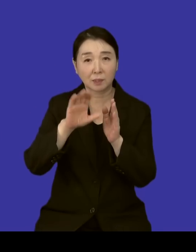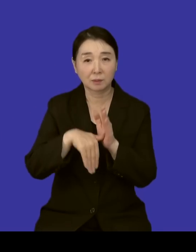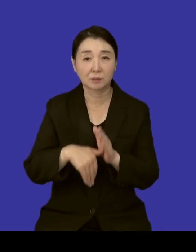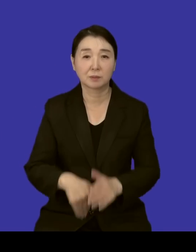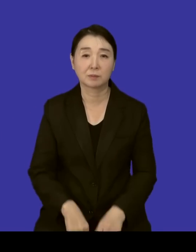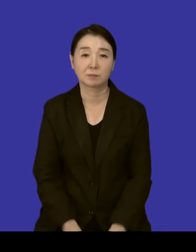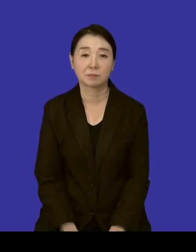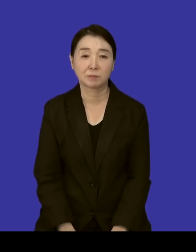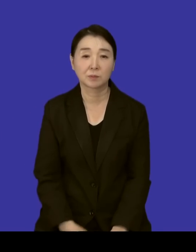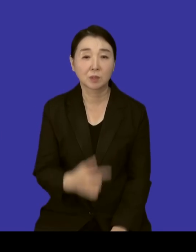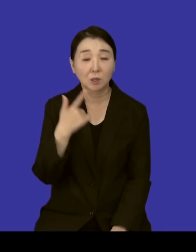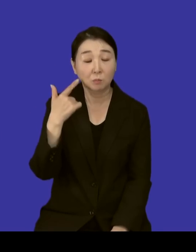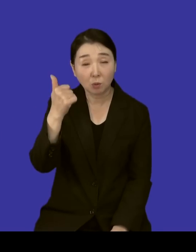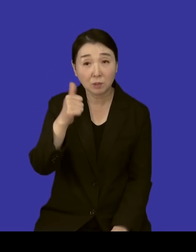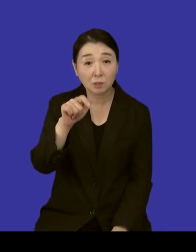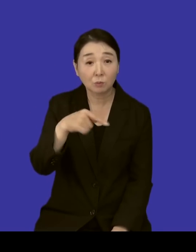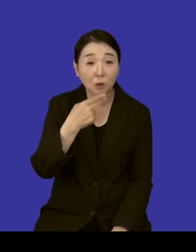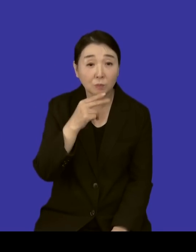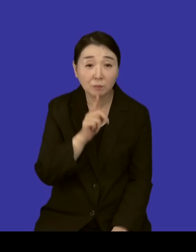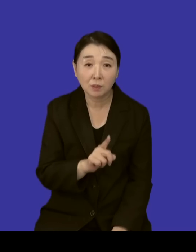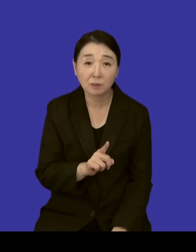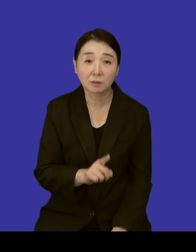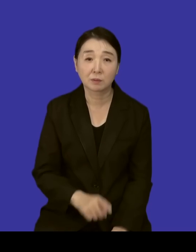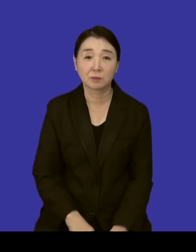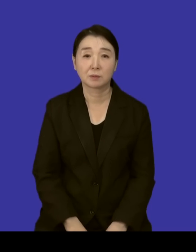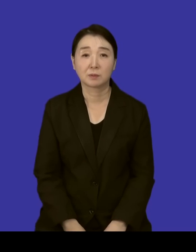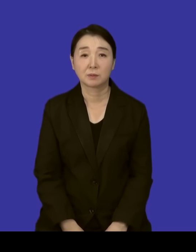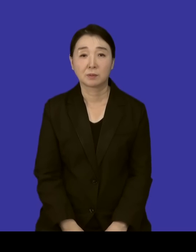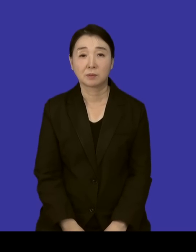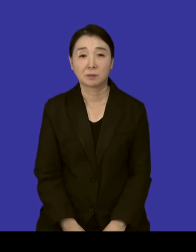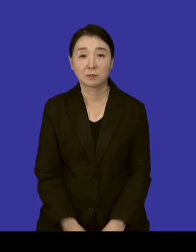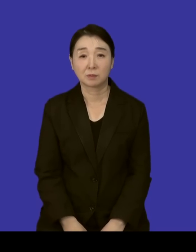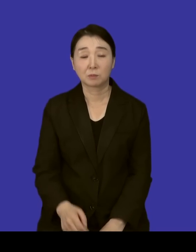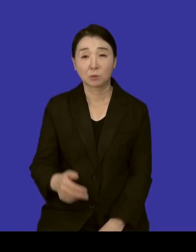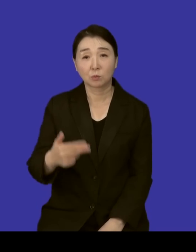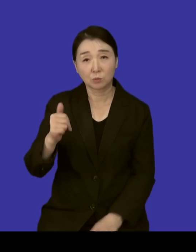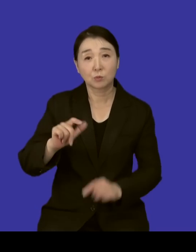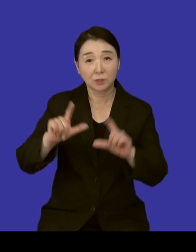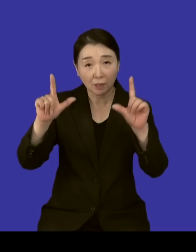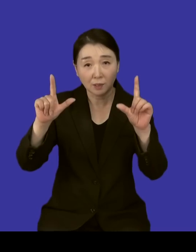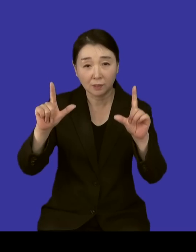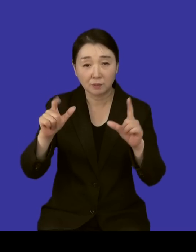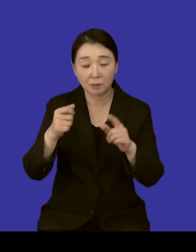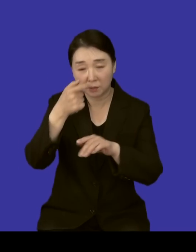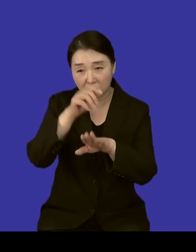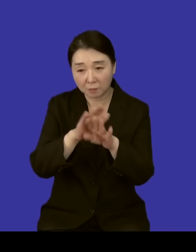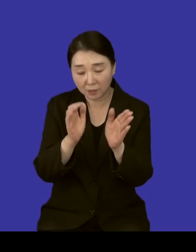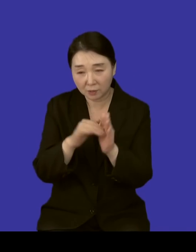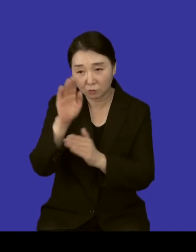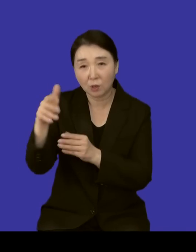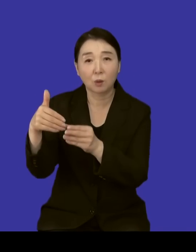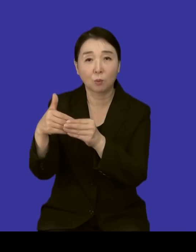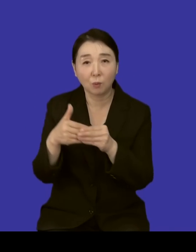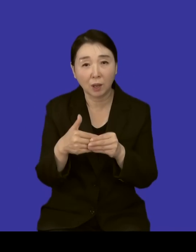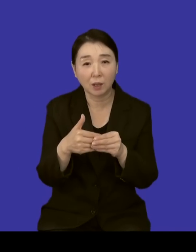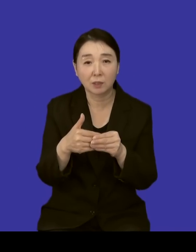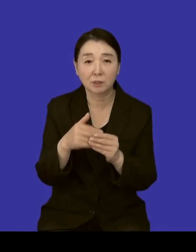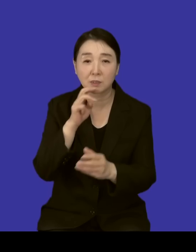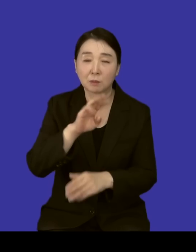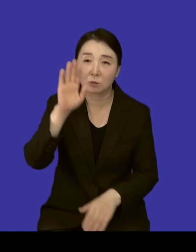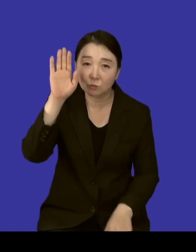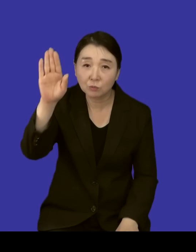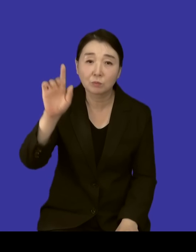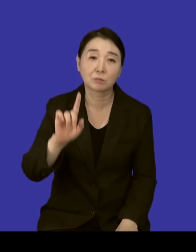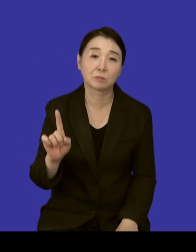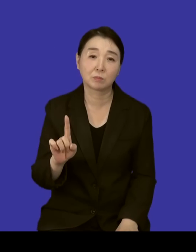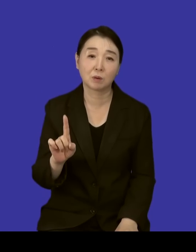됐는데 목사님 안 오시냐고 이래요. 예, 그래서 오늘 주일이라고 예배 끝나고 모시겠다고 그랬더니 30분